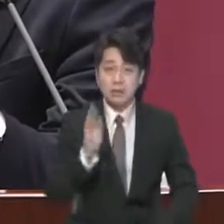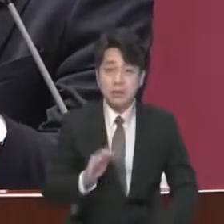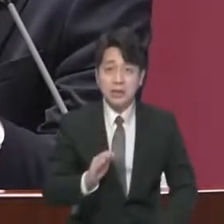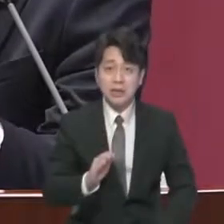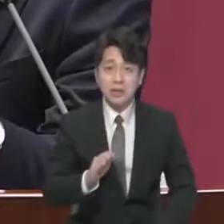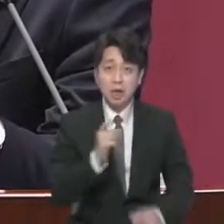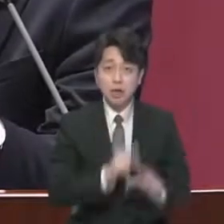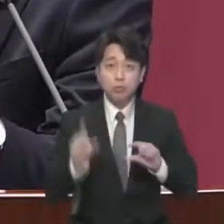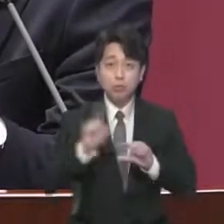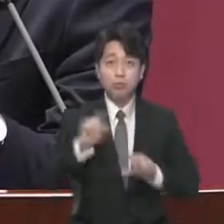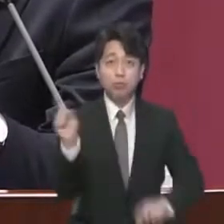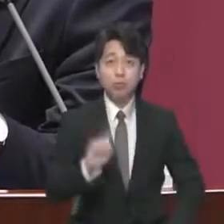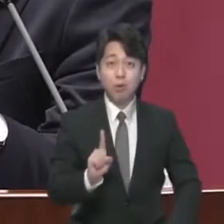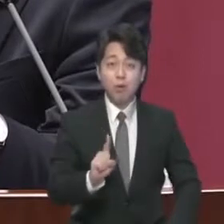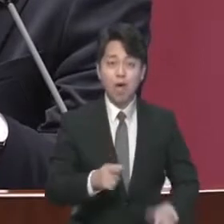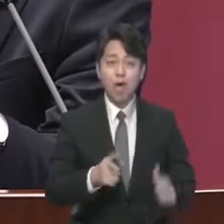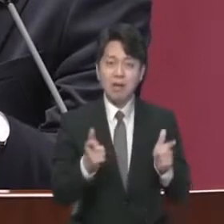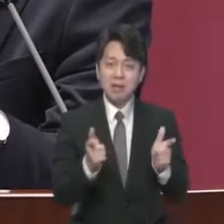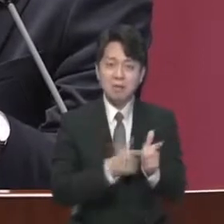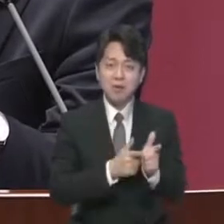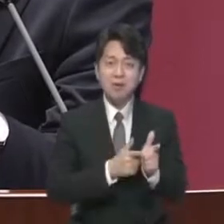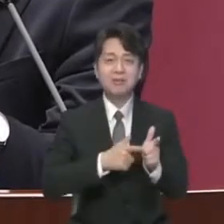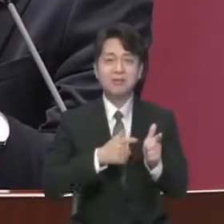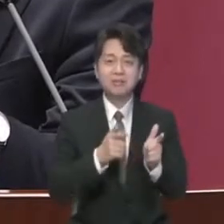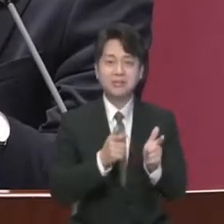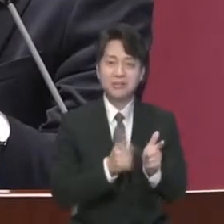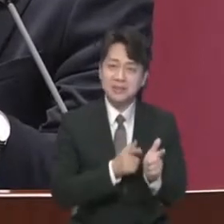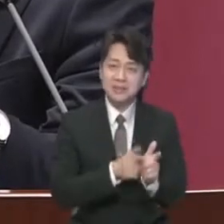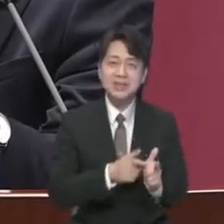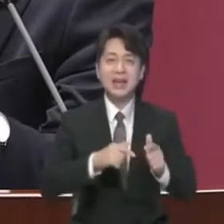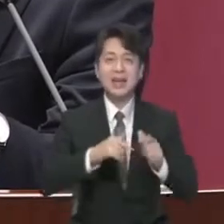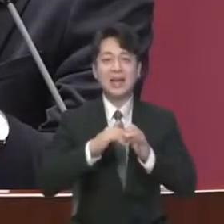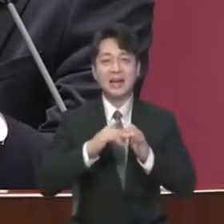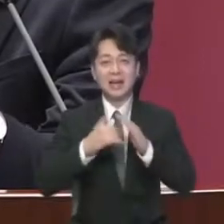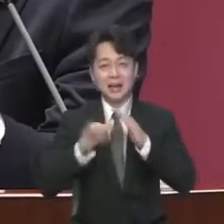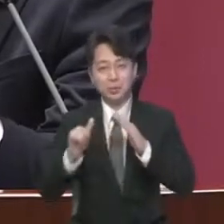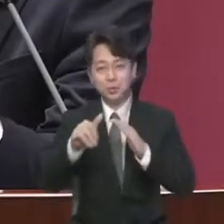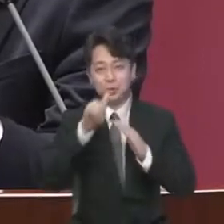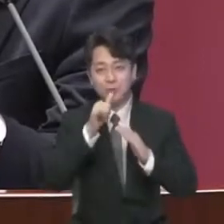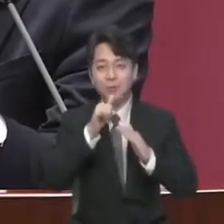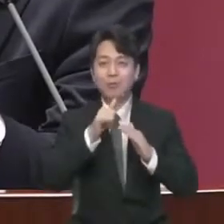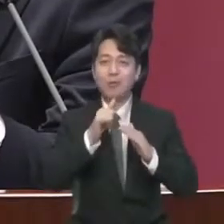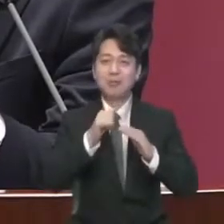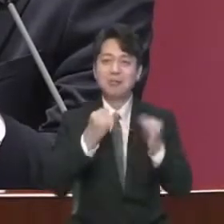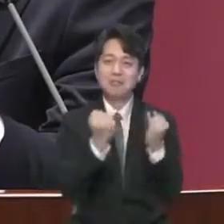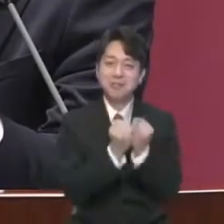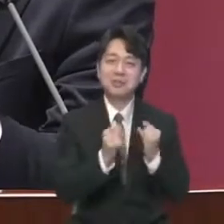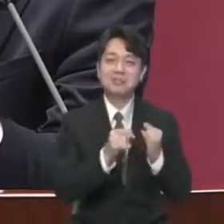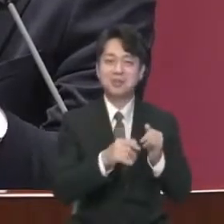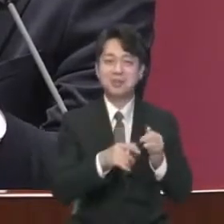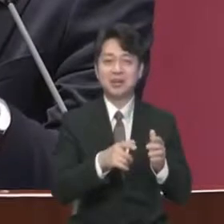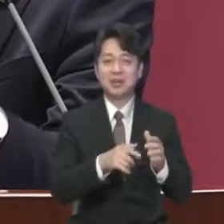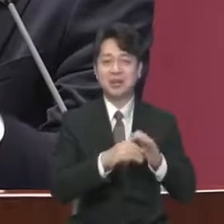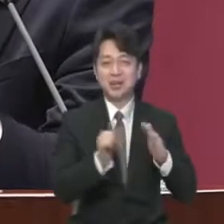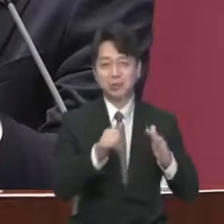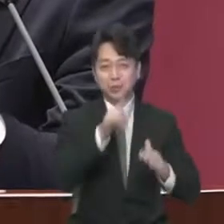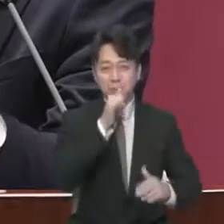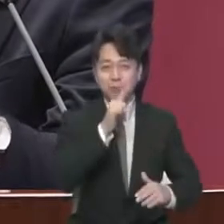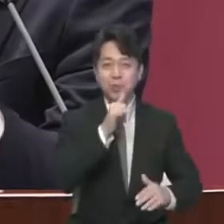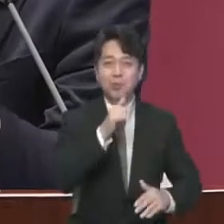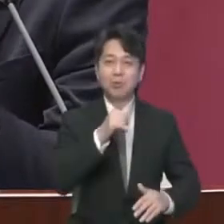동성혼 가족까지도 자연스러운 것으로 그렇게 표현하고 있고요. 만약에 이런 동성혼이 가능하다면 그러면 만약에 우리 전 세계적으로